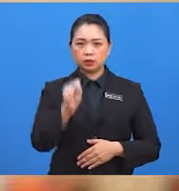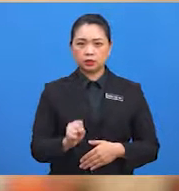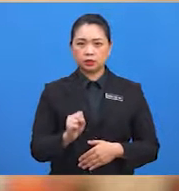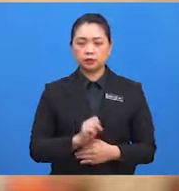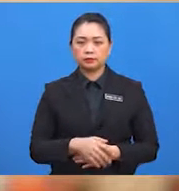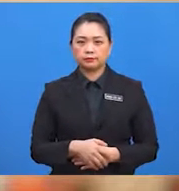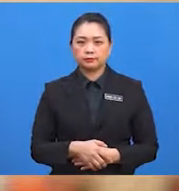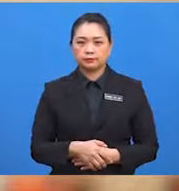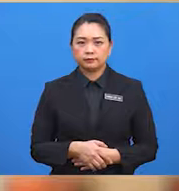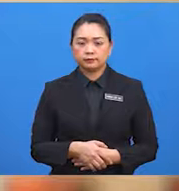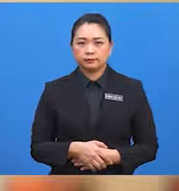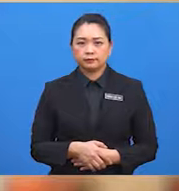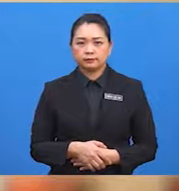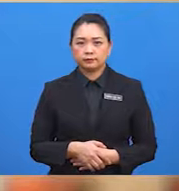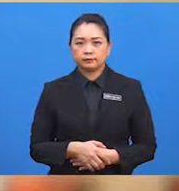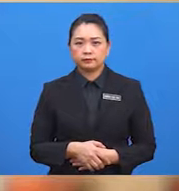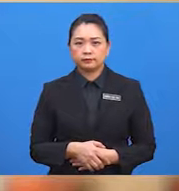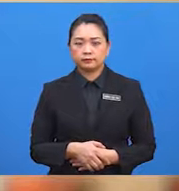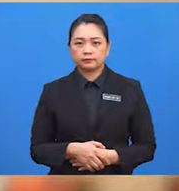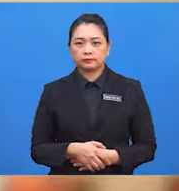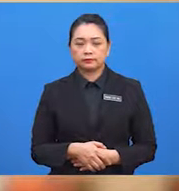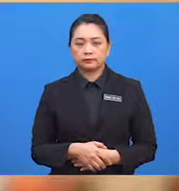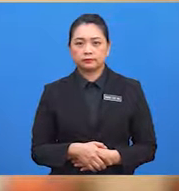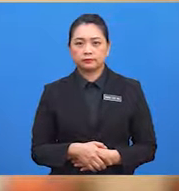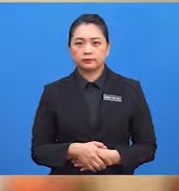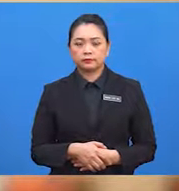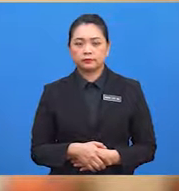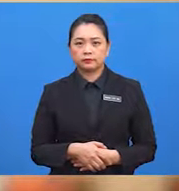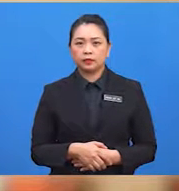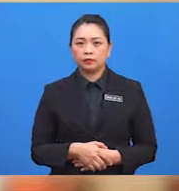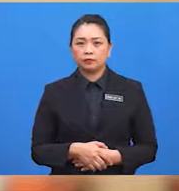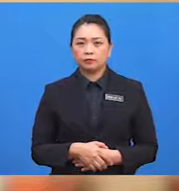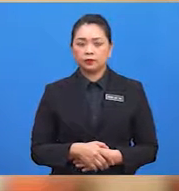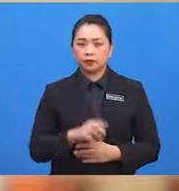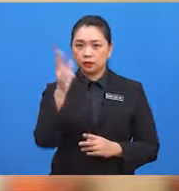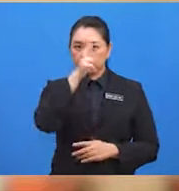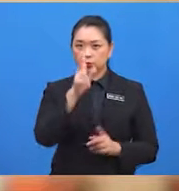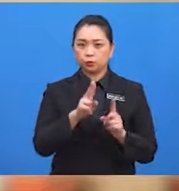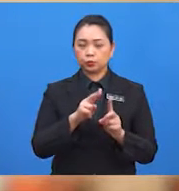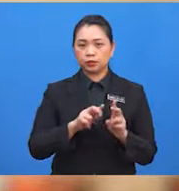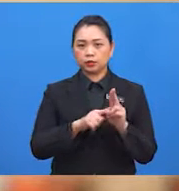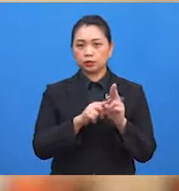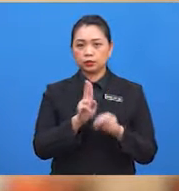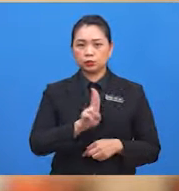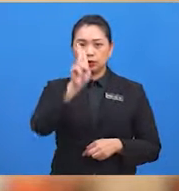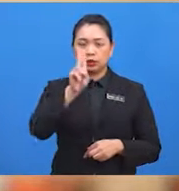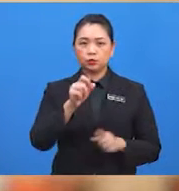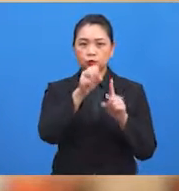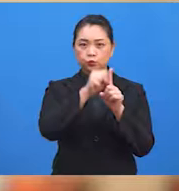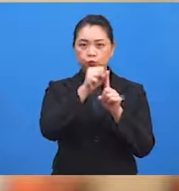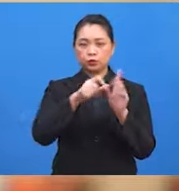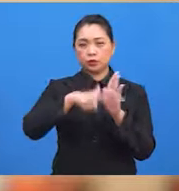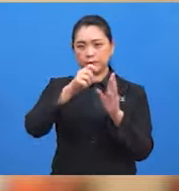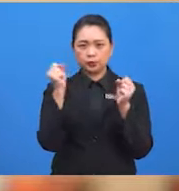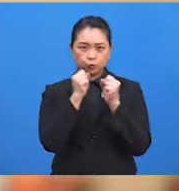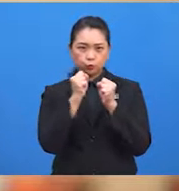Selatan. Kerajaan Utara terletak di hilir Sungai Nil dan suhunya lebih sejuk berbanding Kerajaan Selatan. Manakala